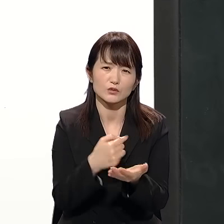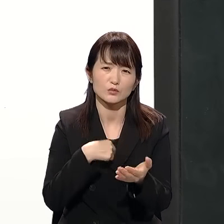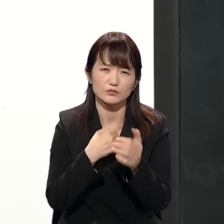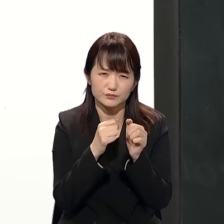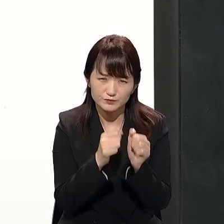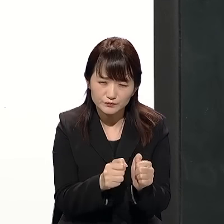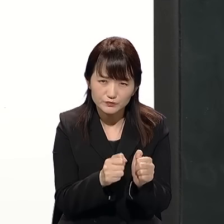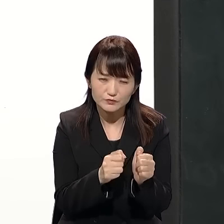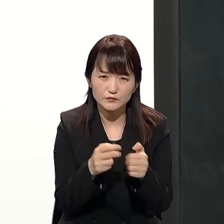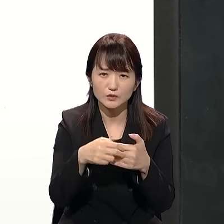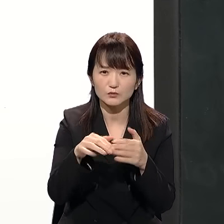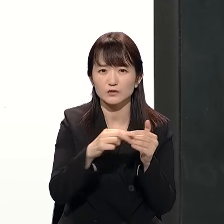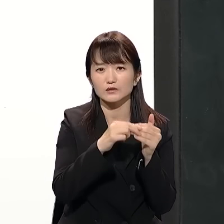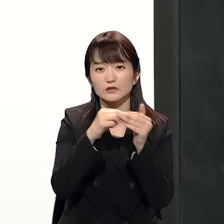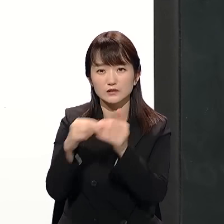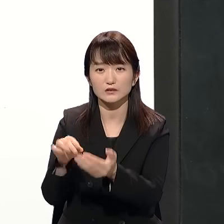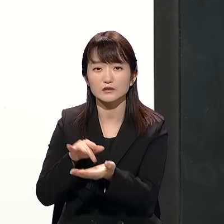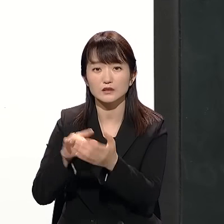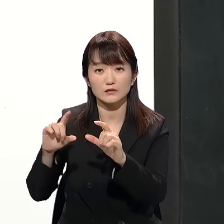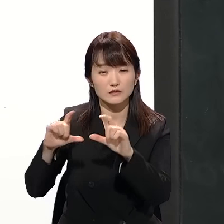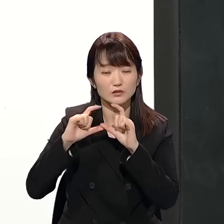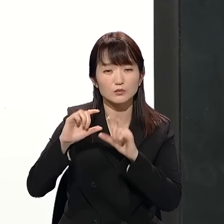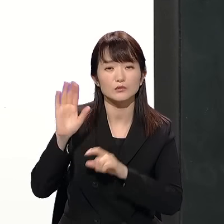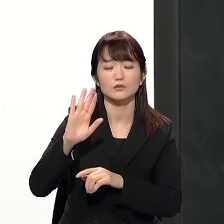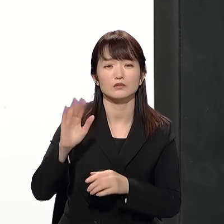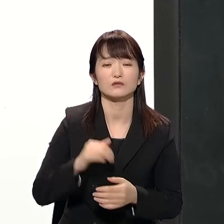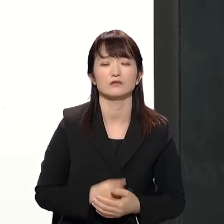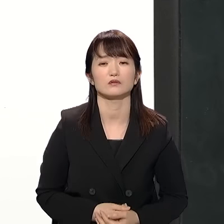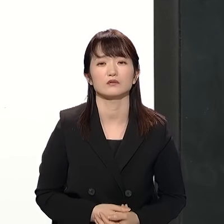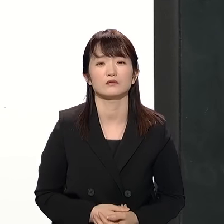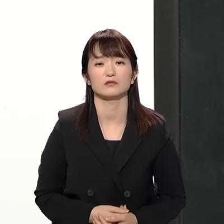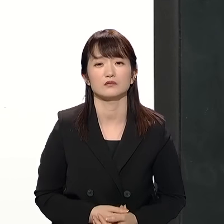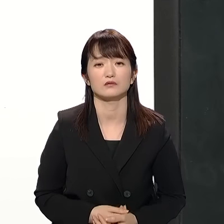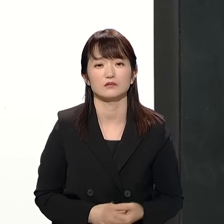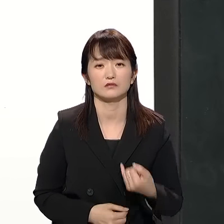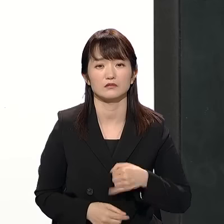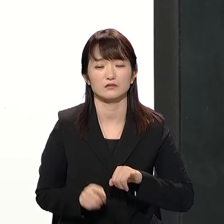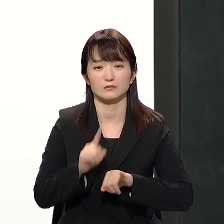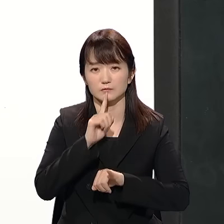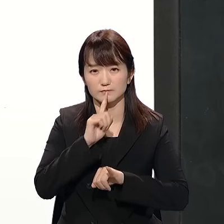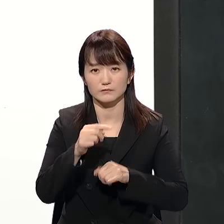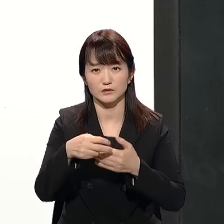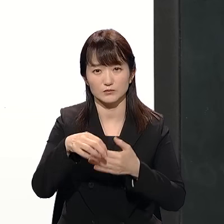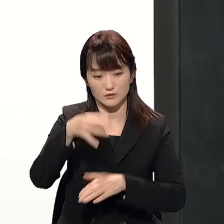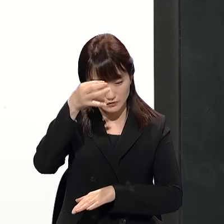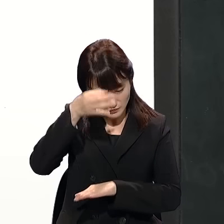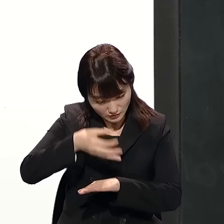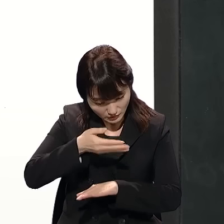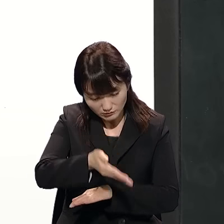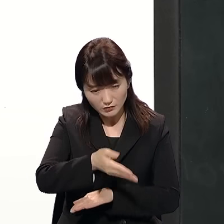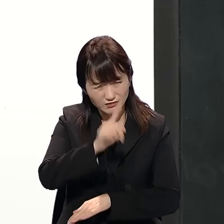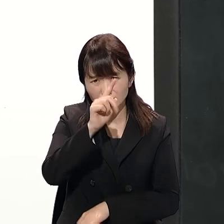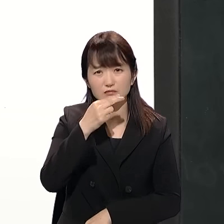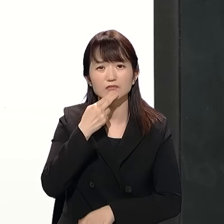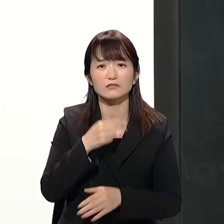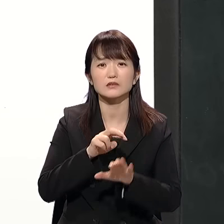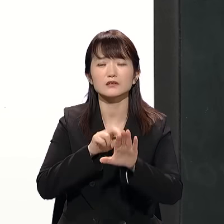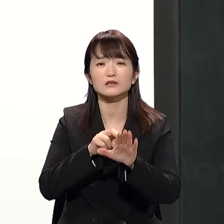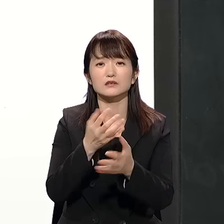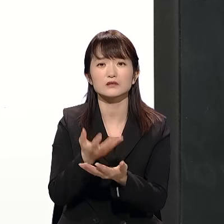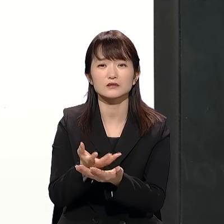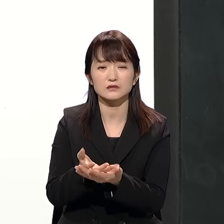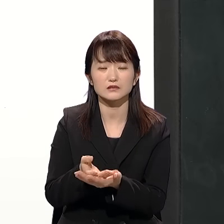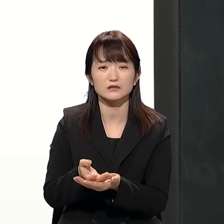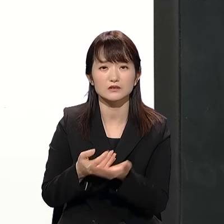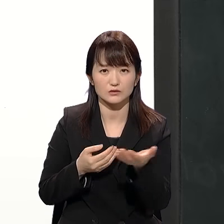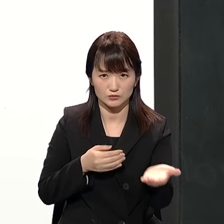병원에 데리고 간다거나 약을 처방해 주지도 않았다는 건데요 제보자에 따르면 병원은 사과 한마디도 없었고 진단서를 떼어 들일